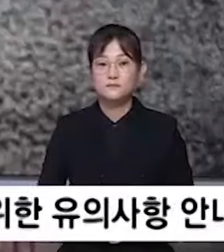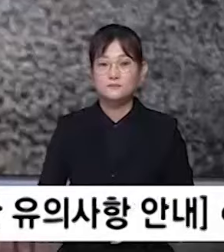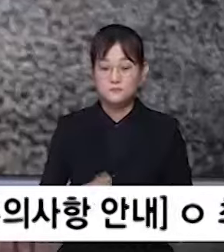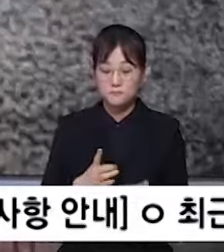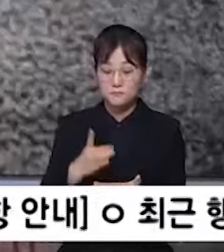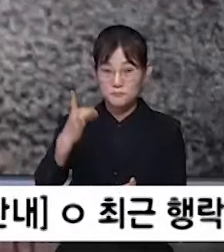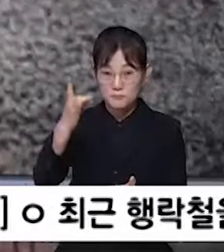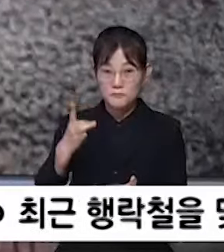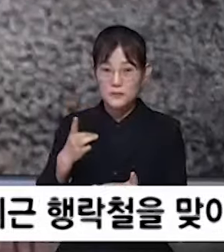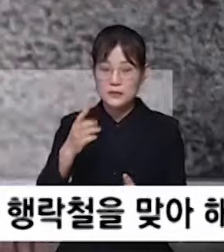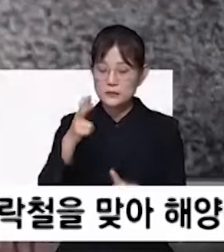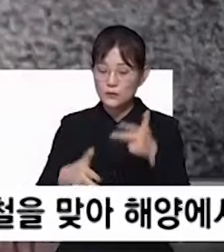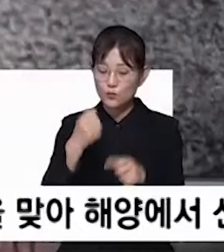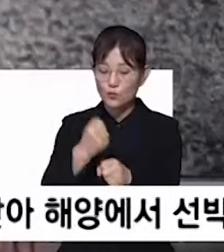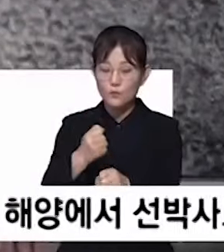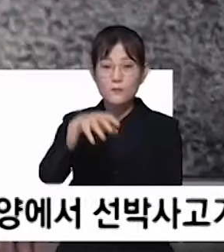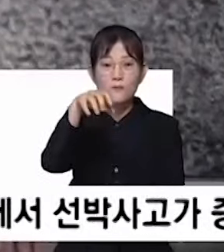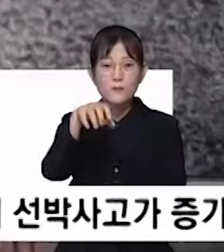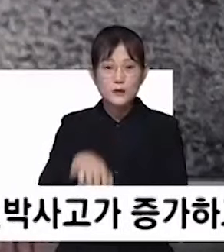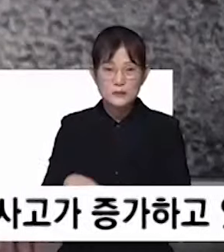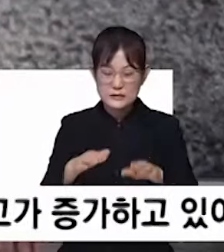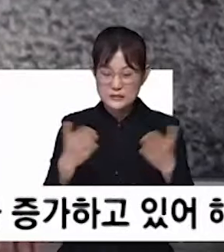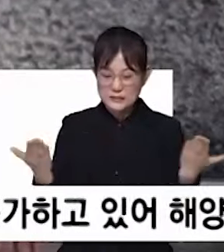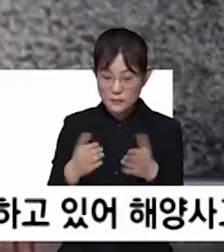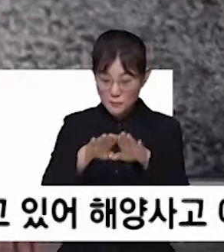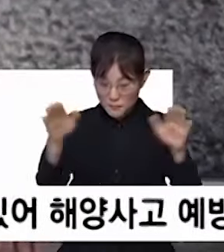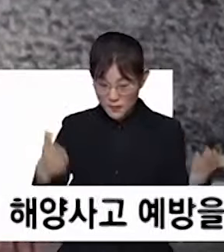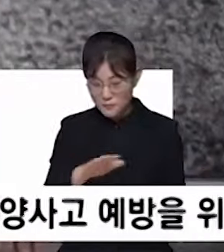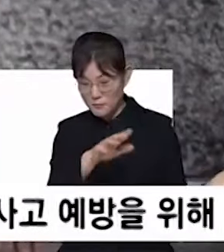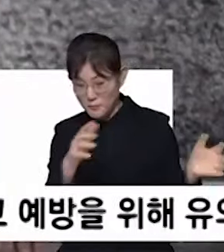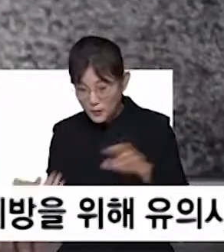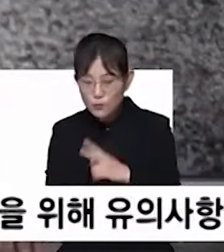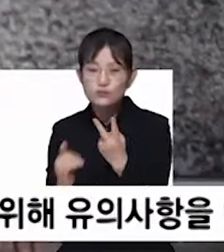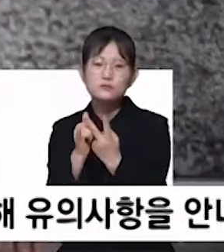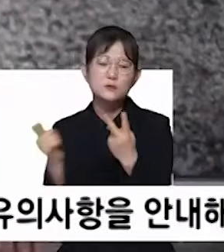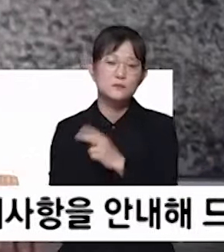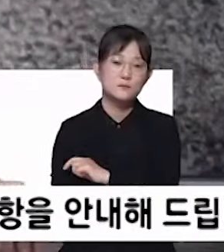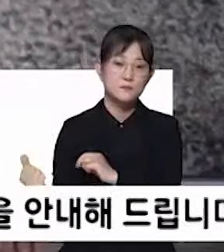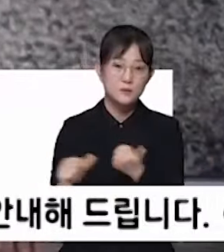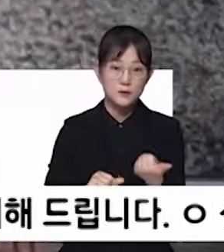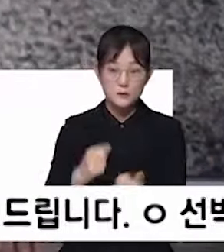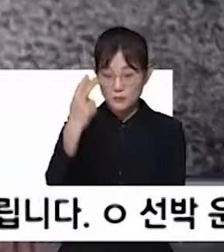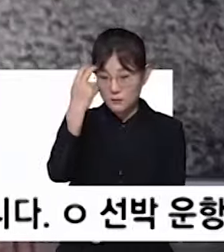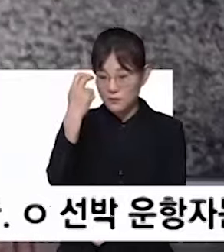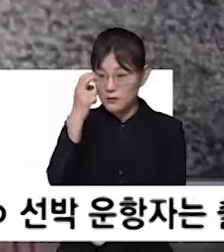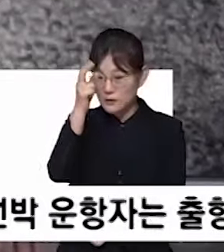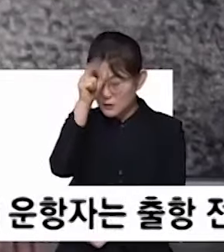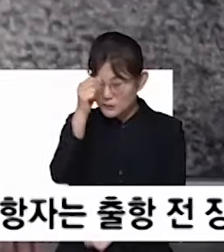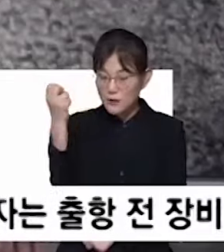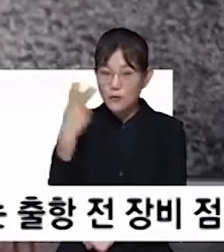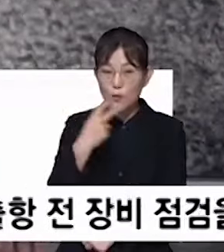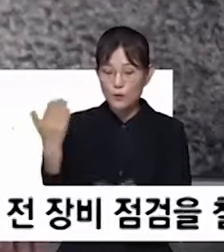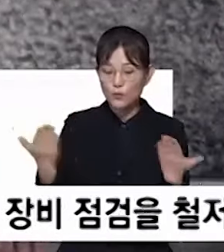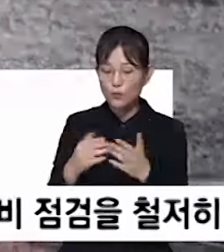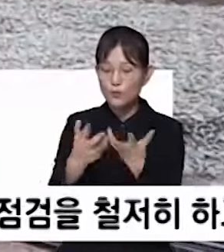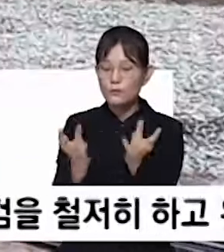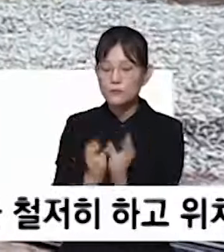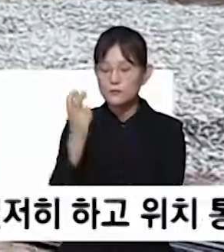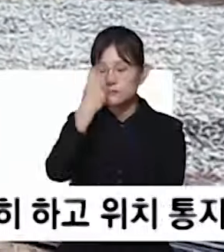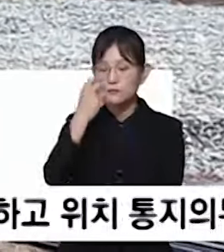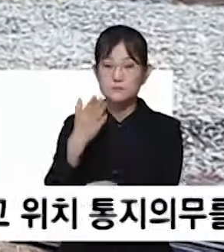담양의 한 제조공장에서 고소작업대가 넘어지는 사고로 두 명이 숨져 경찰과 노동당국이 조사에